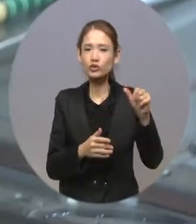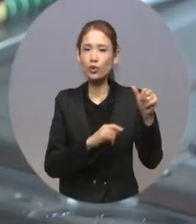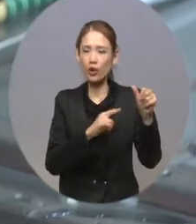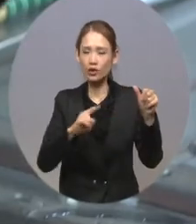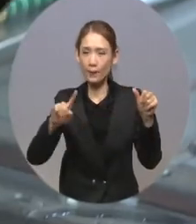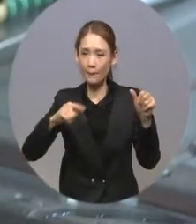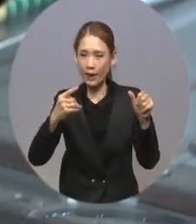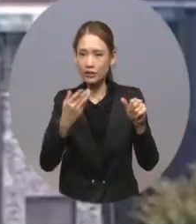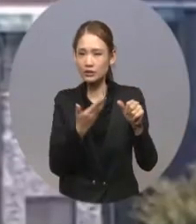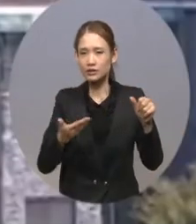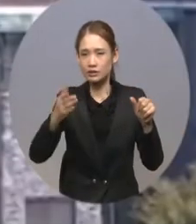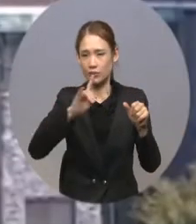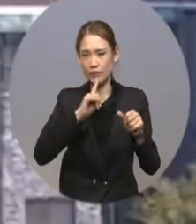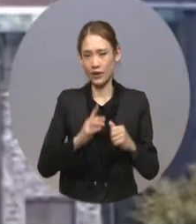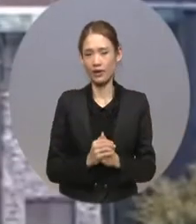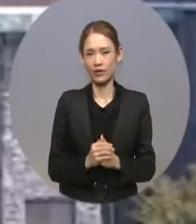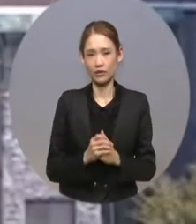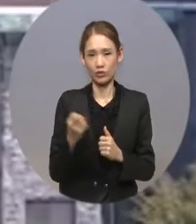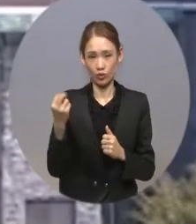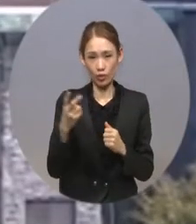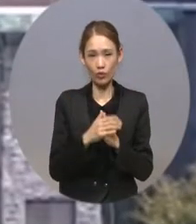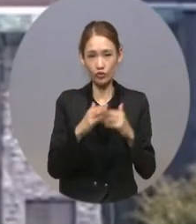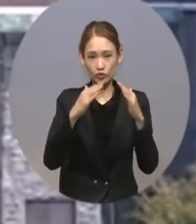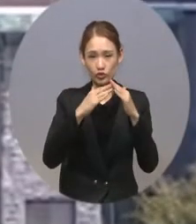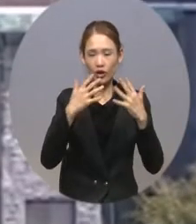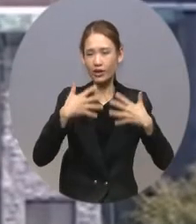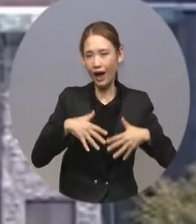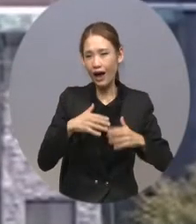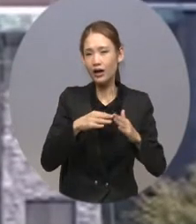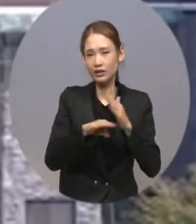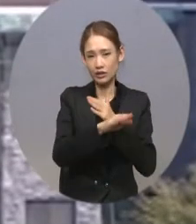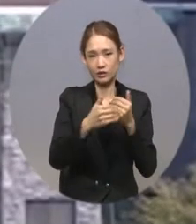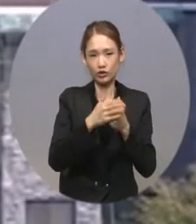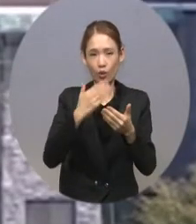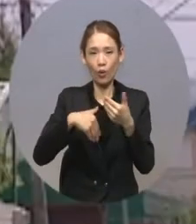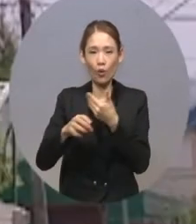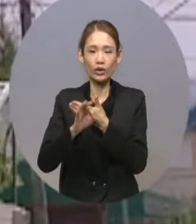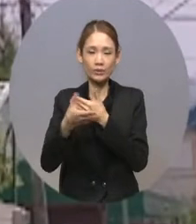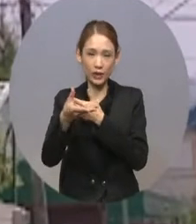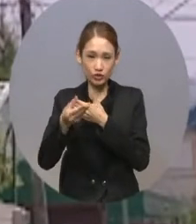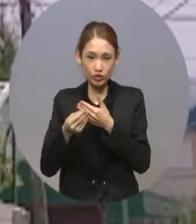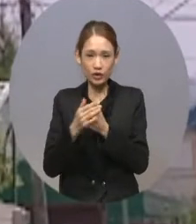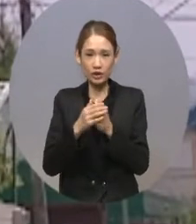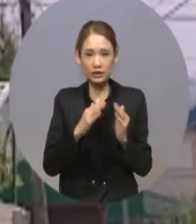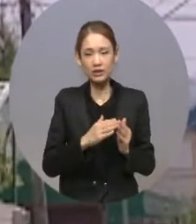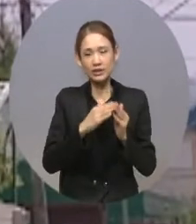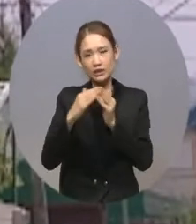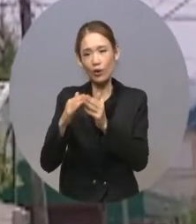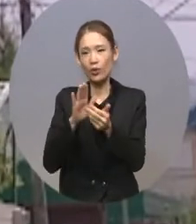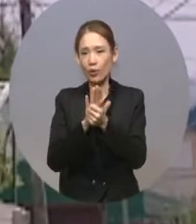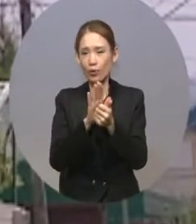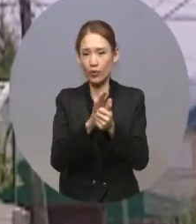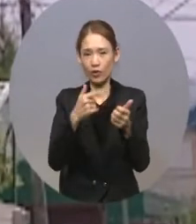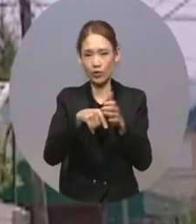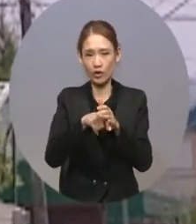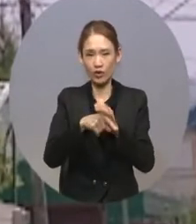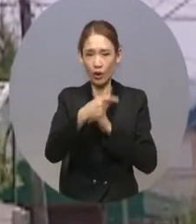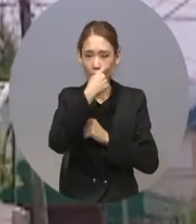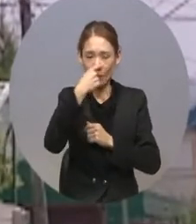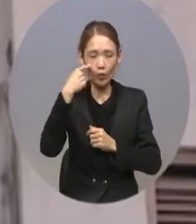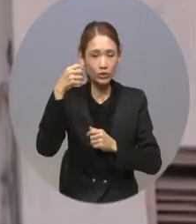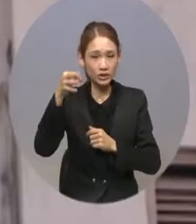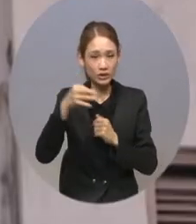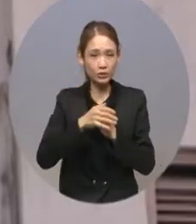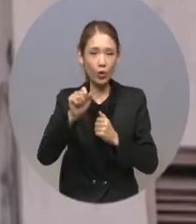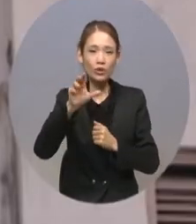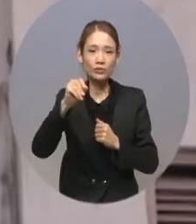100%로 상향합니다. 또한 주거 취약계층의 공공임대주택으로의 이전을 돕기 위해 보증금 50만